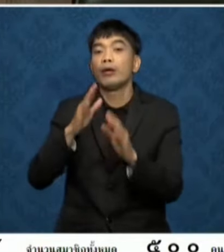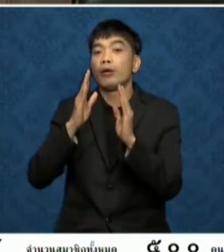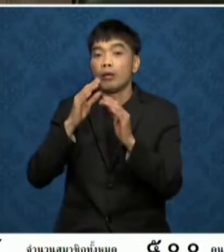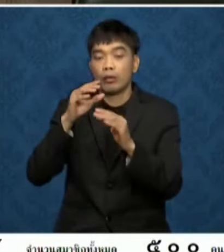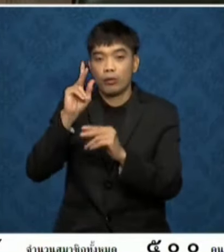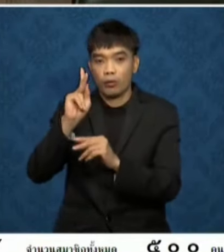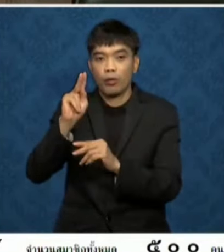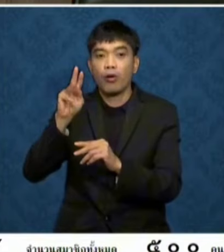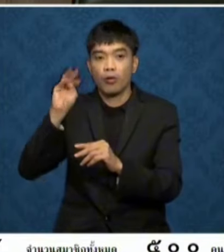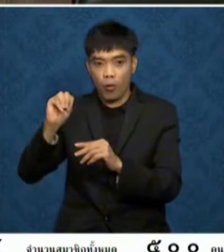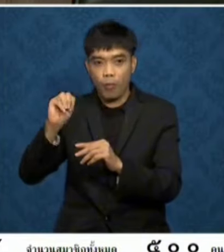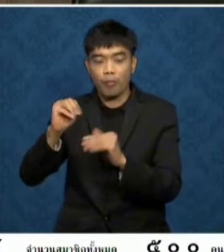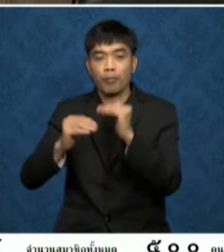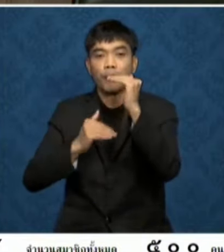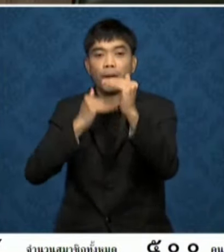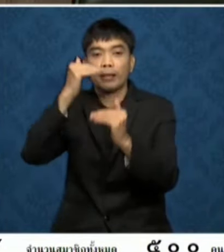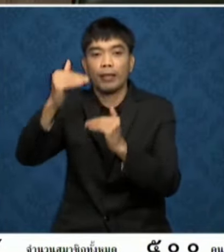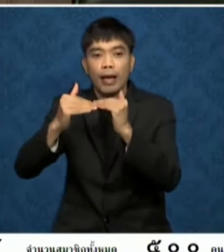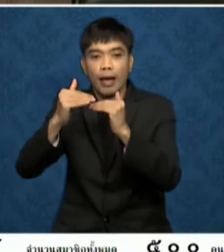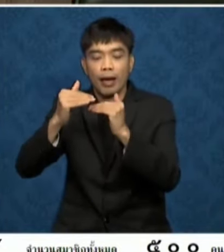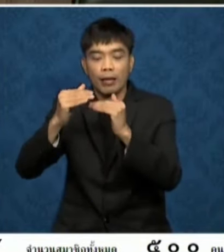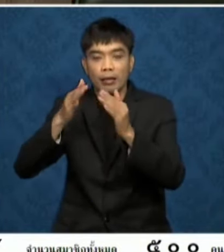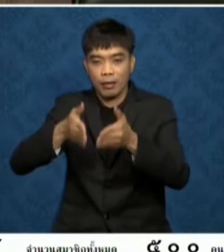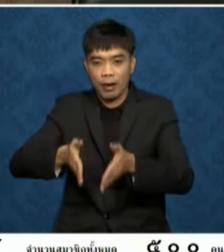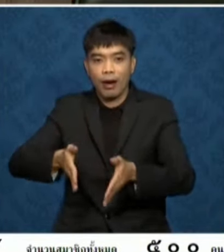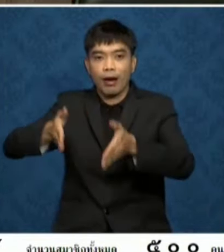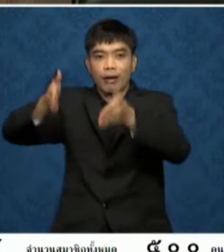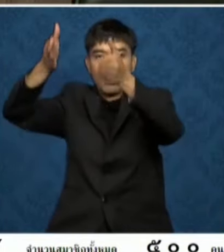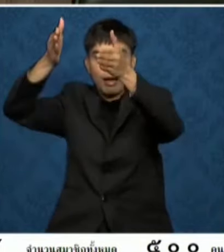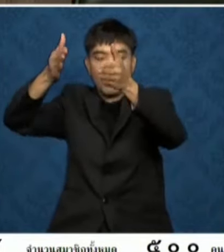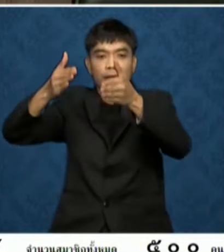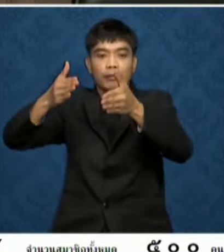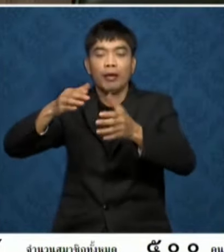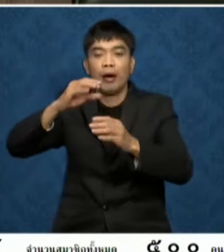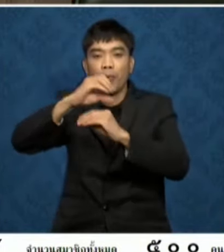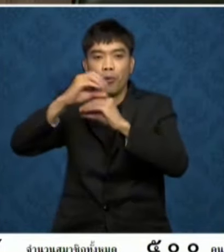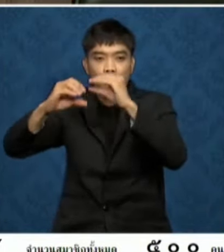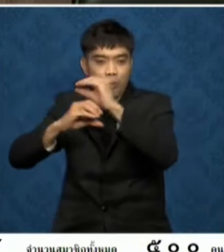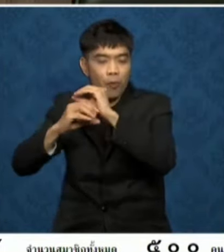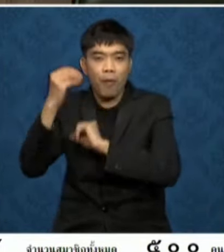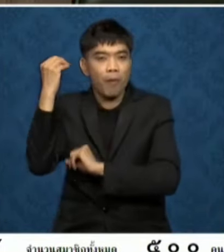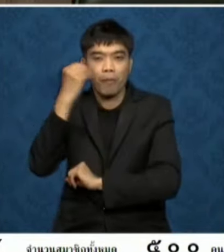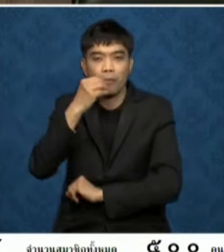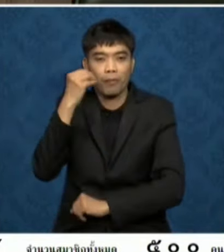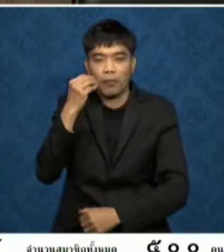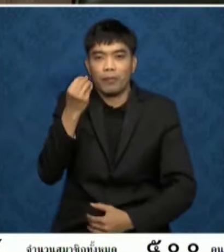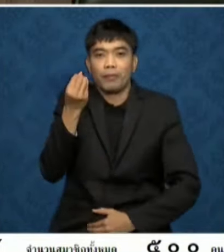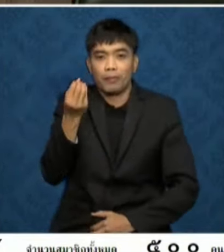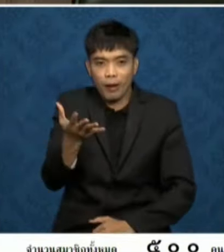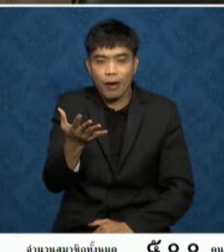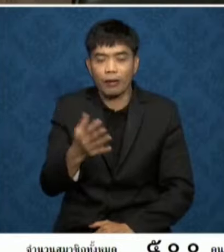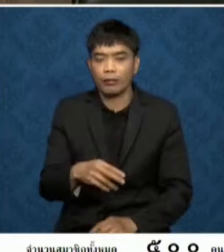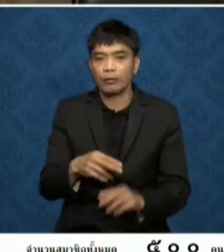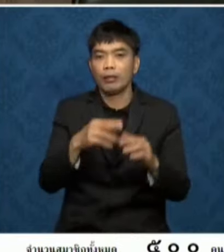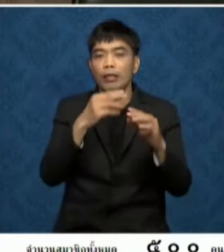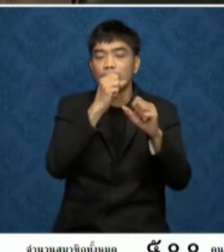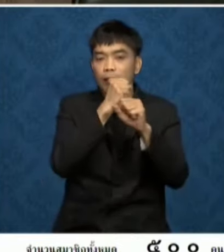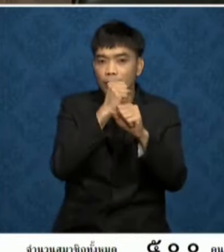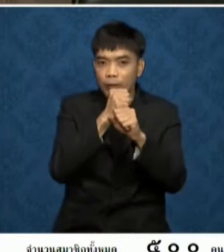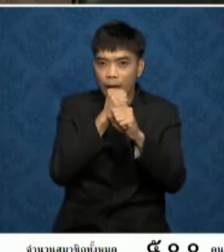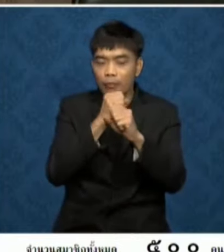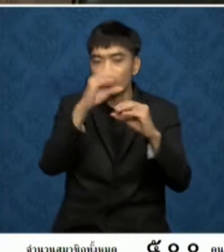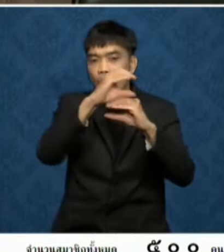แทนนะครับเพราะว่าสร้างตึกราบ้านช่องเยอะมากนะครับงบส่วนใหญ่เนี่ยก็สร้างตึกบ้างสร้างฝายบ้างแต่มีโคร